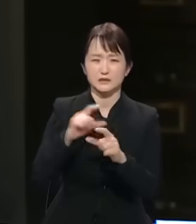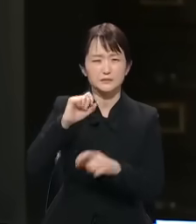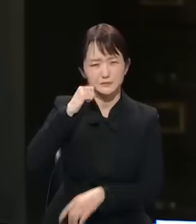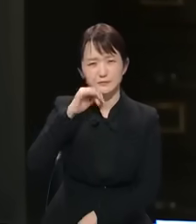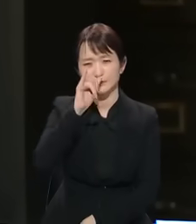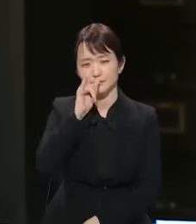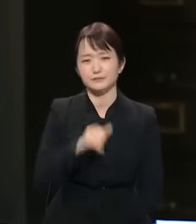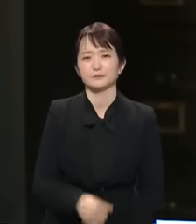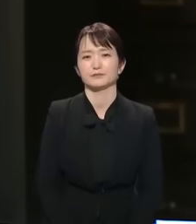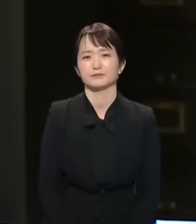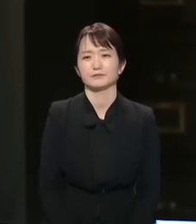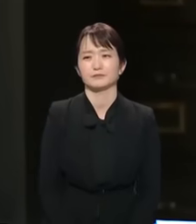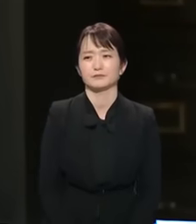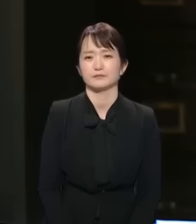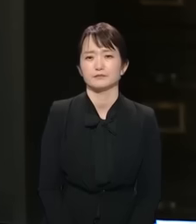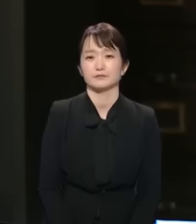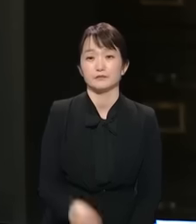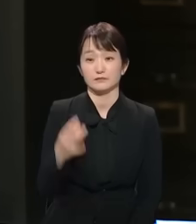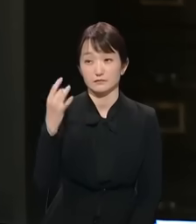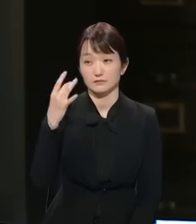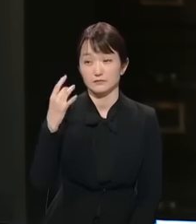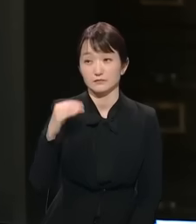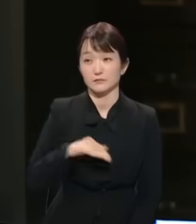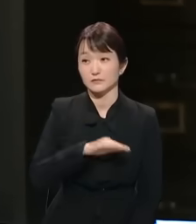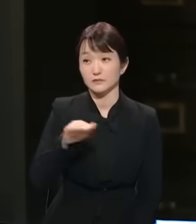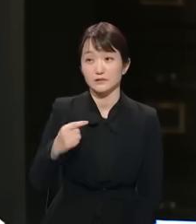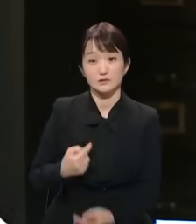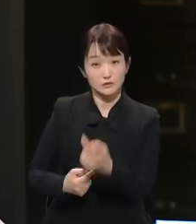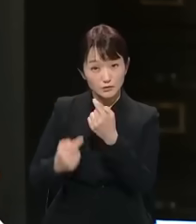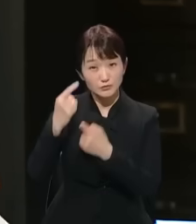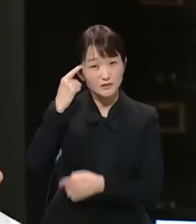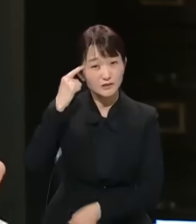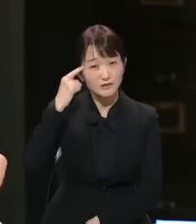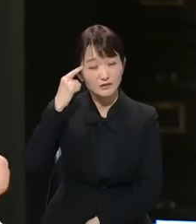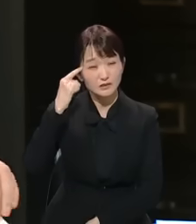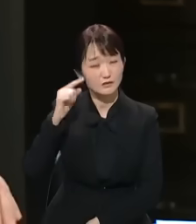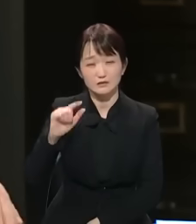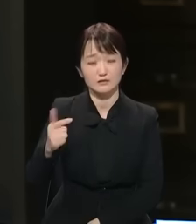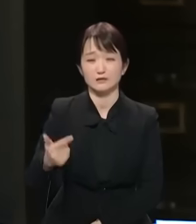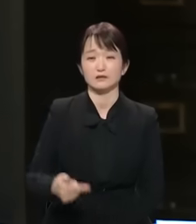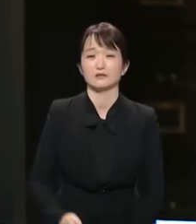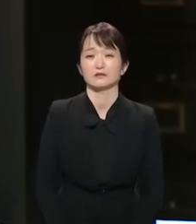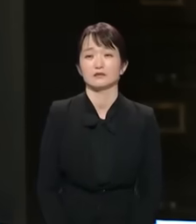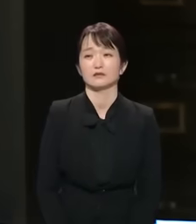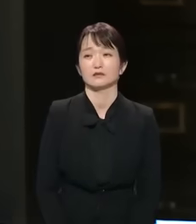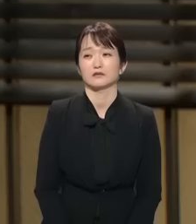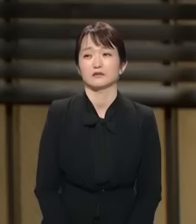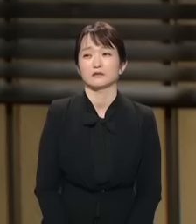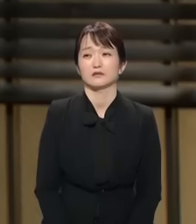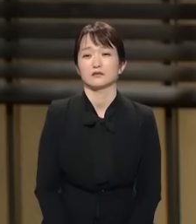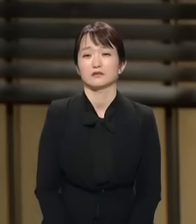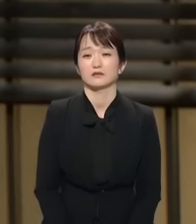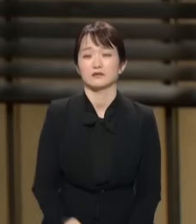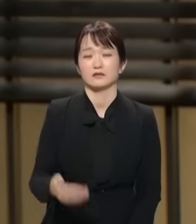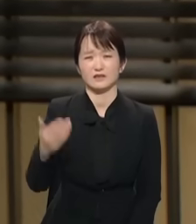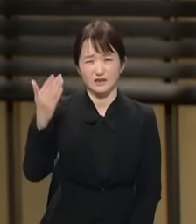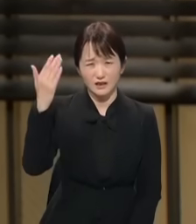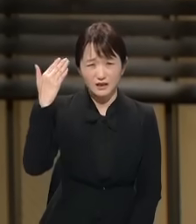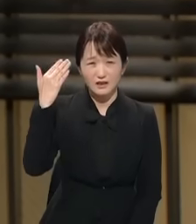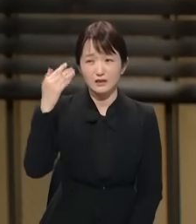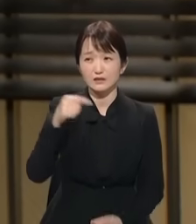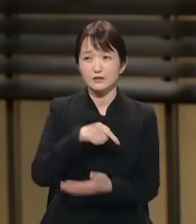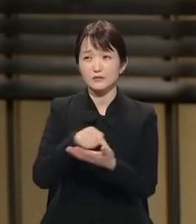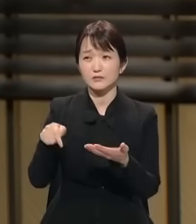있었는데 원래는 저희한테 제보를 하실 생각이 아니었다고 합니다. 그러니까 이런 예전 그런